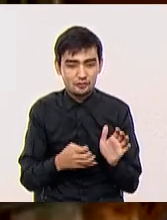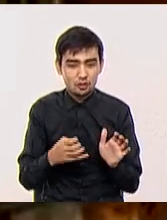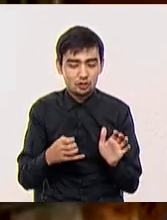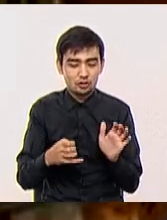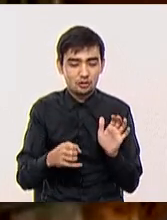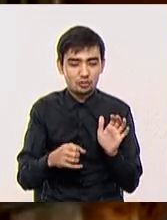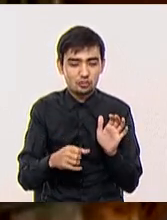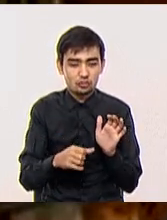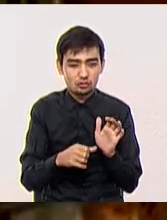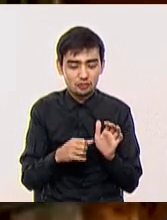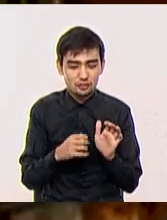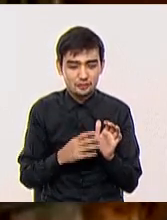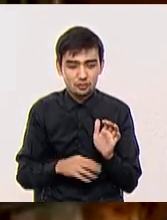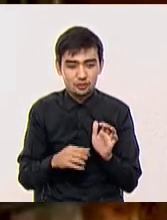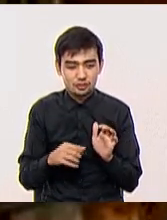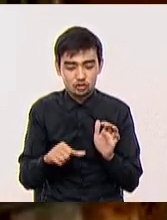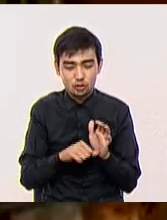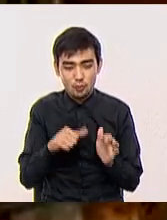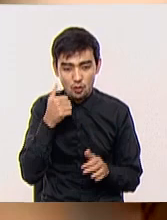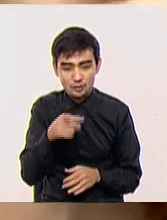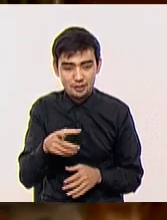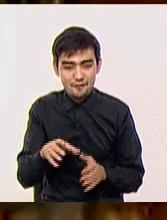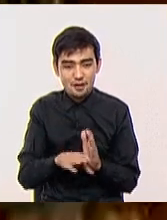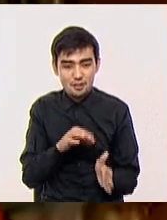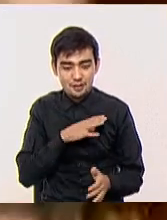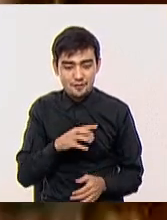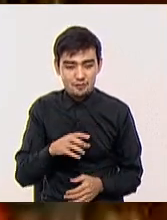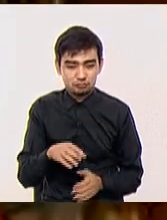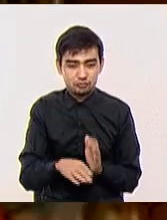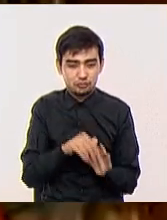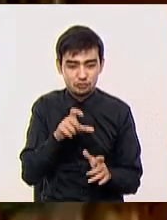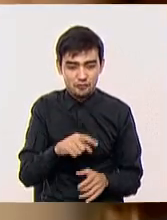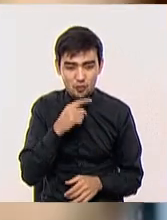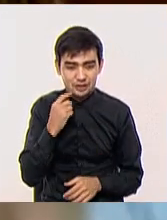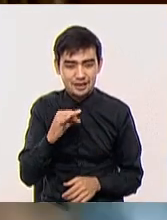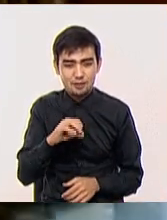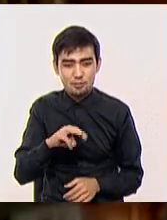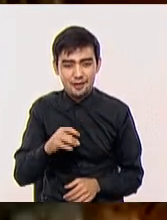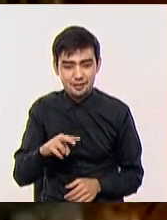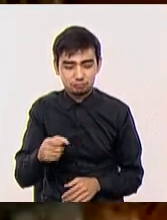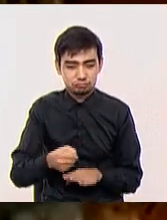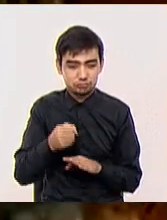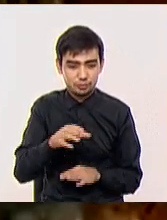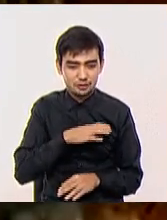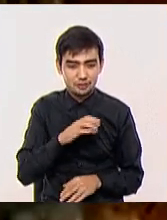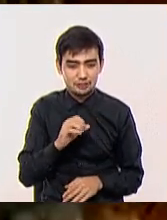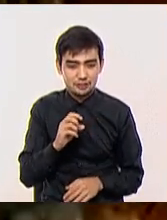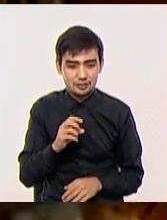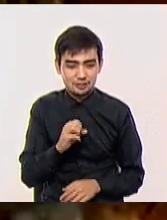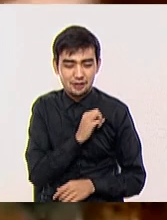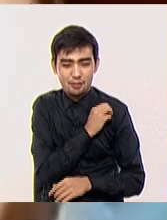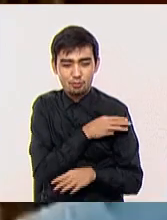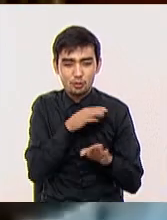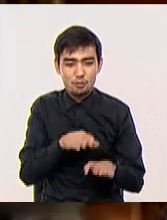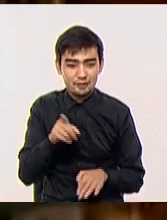1906 году он был избран депутатом Государственной Думы Российской империи, что в Санкт-Петербурге Таврический